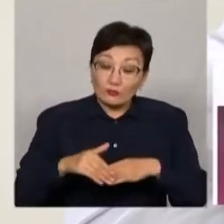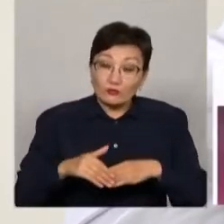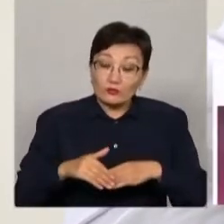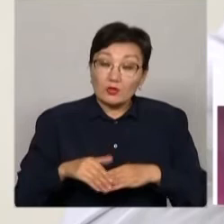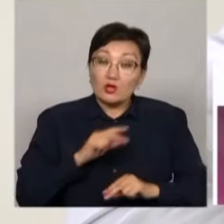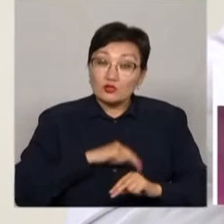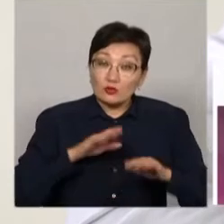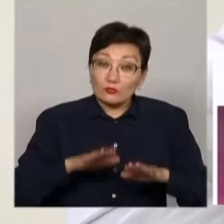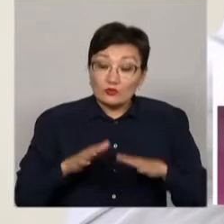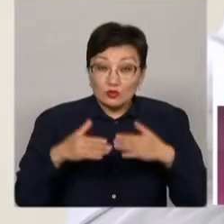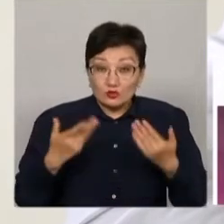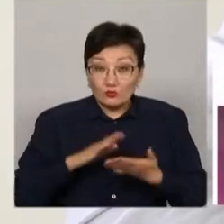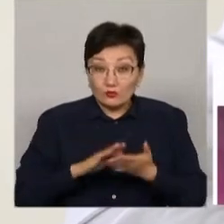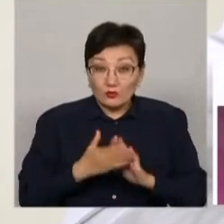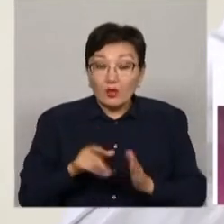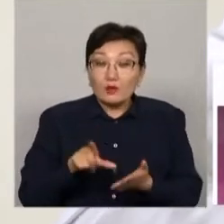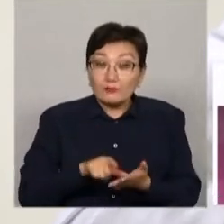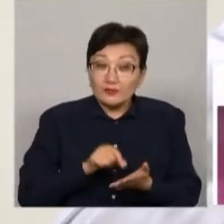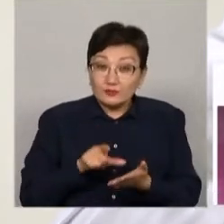жұмыс орны болмаса,